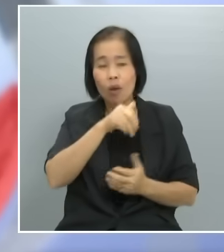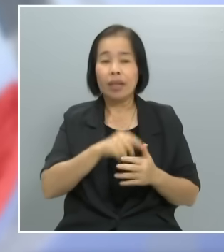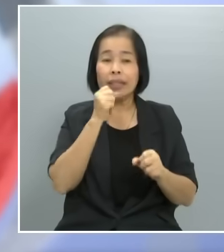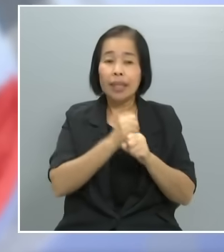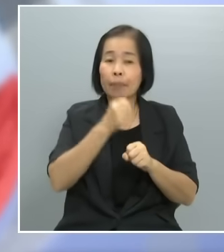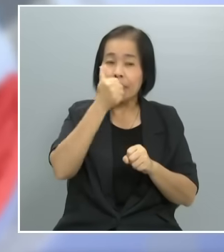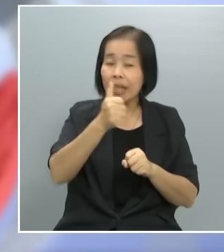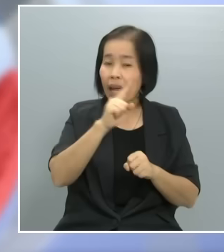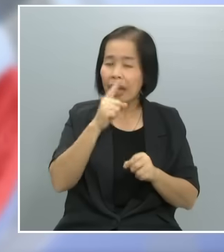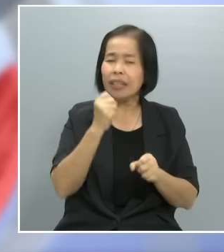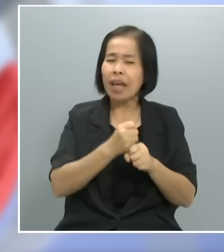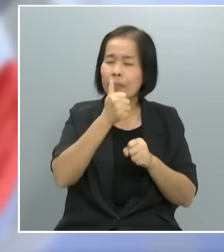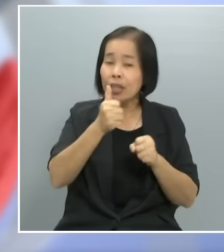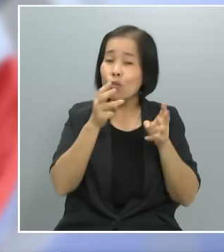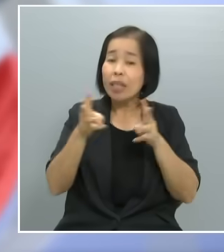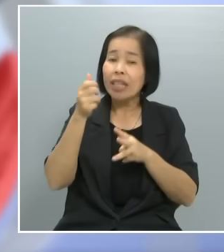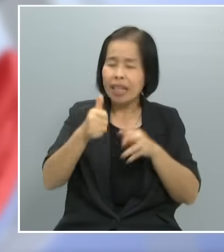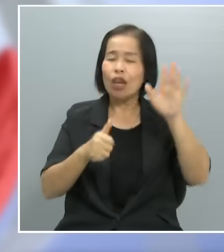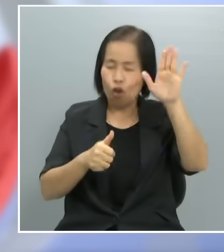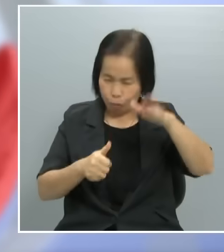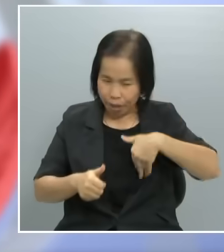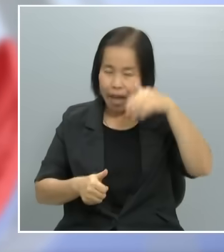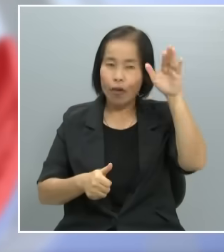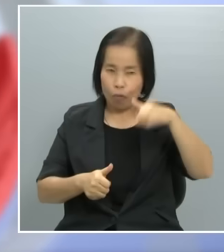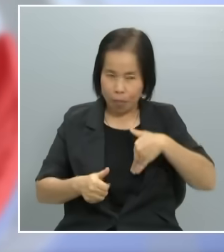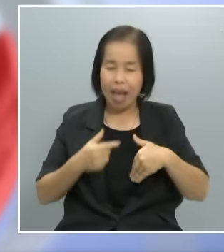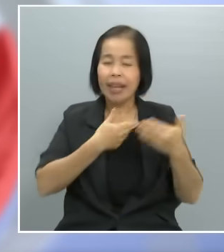ได้มันเป็นสิ่งที่ดีมันถูกต้องก็มาว่